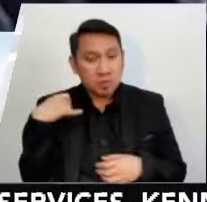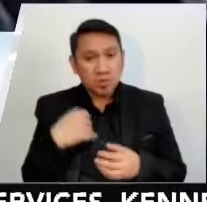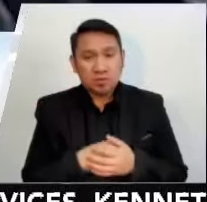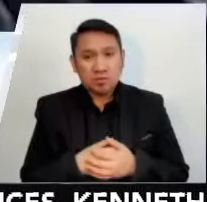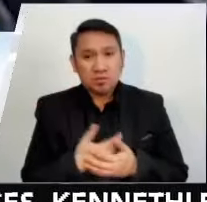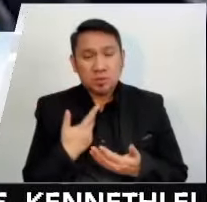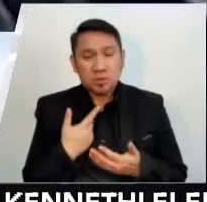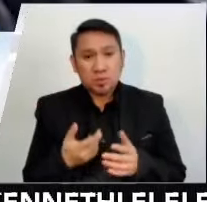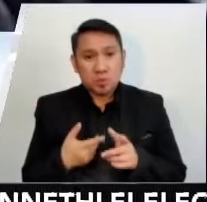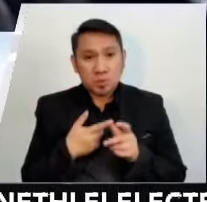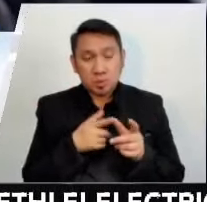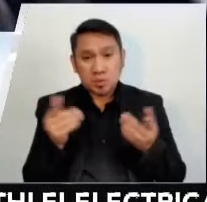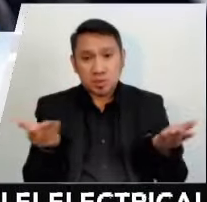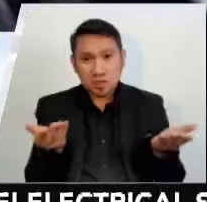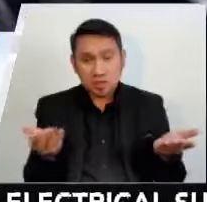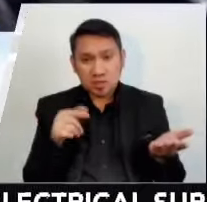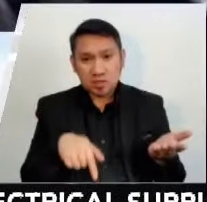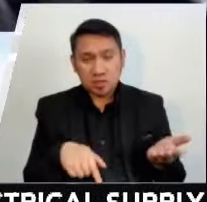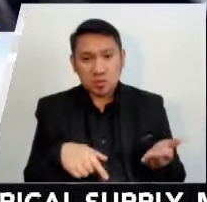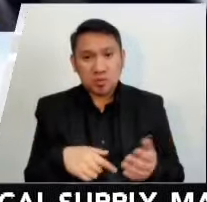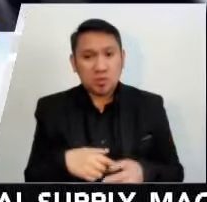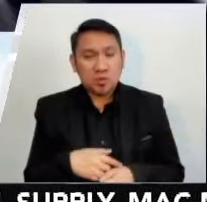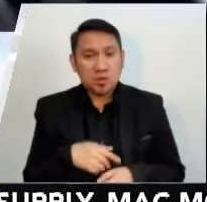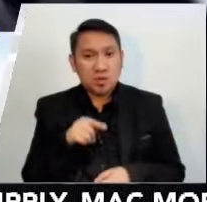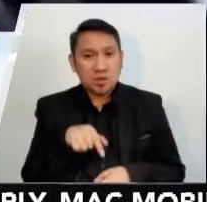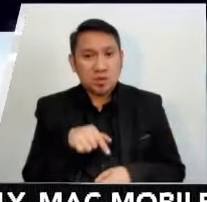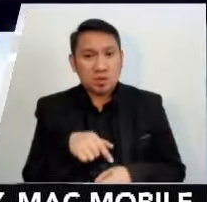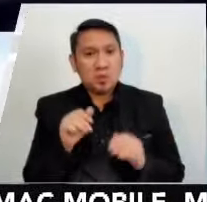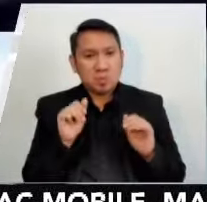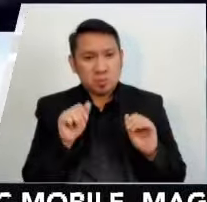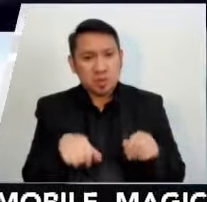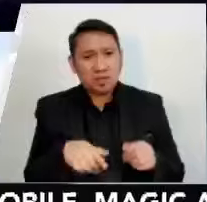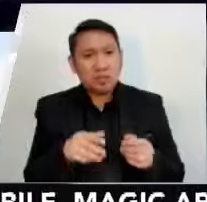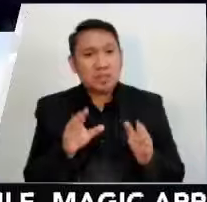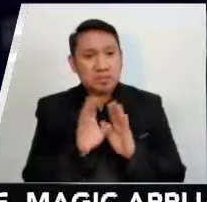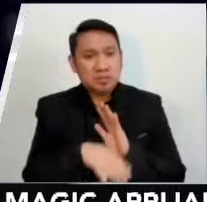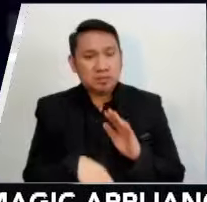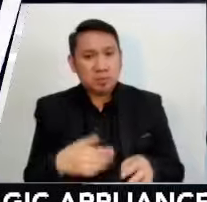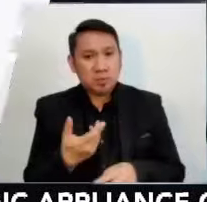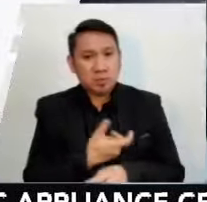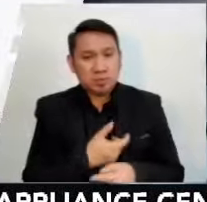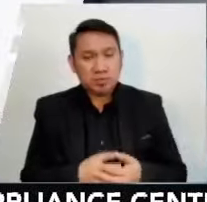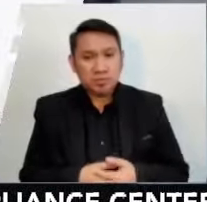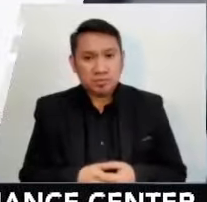San Lazaro Hospital. Dito lang daw kasi abot kaya magpabakuna. Hindi ko lang po yung libre eh.